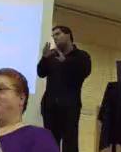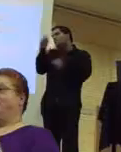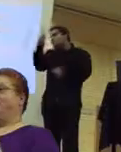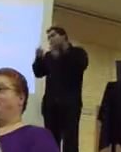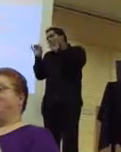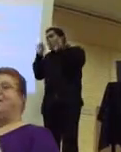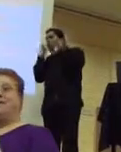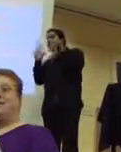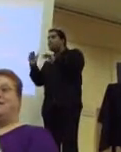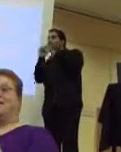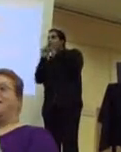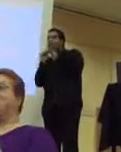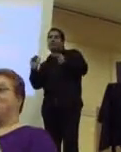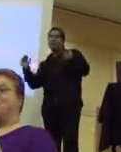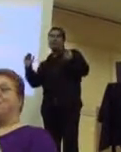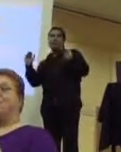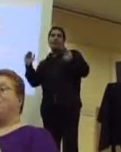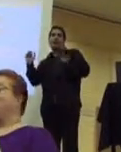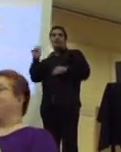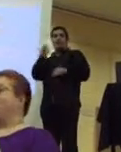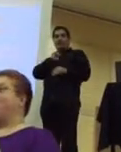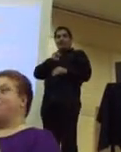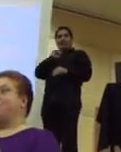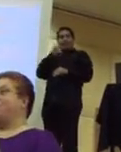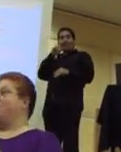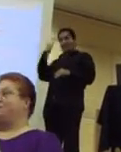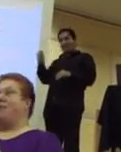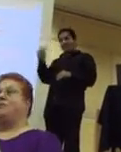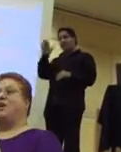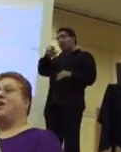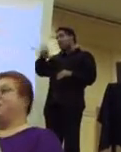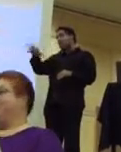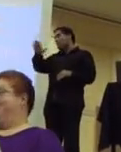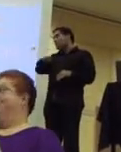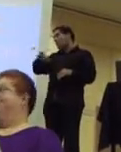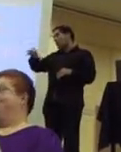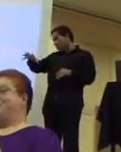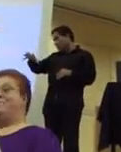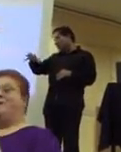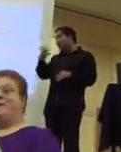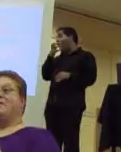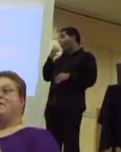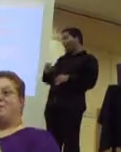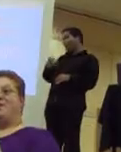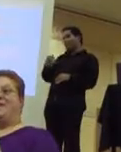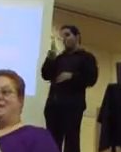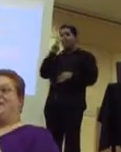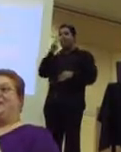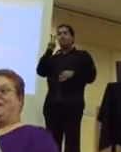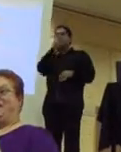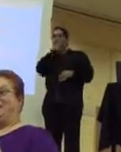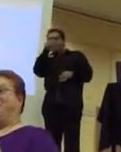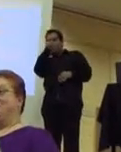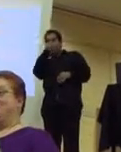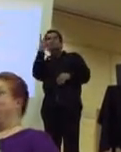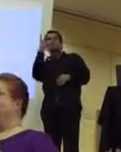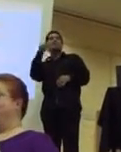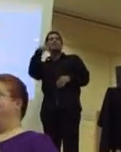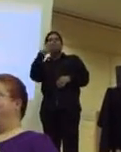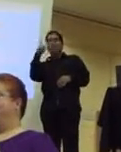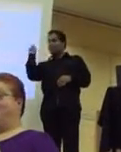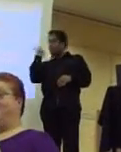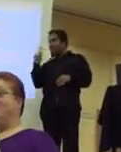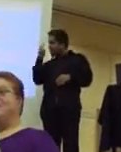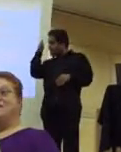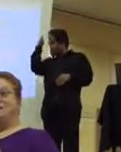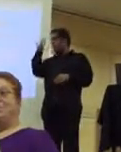πρόβλημα. Και δεν σας λέω ψέματα, διότι υπάρχουν μέσα από την αίθουσα 2-3 μαμάδες που ήταν την Κυριακή με τα